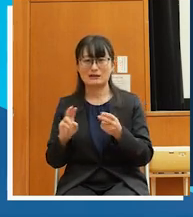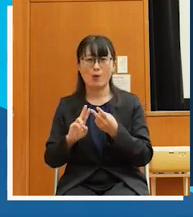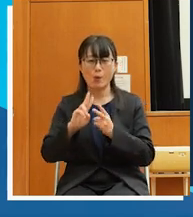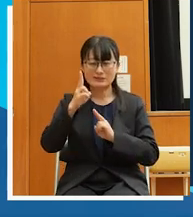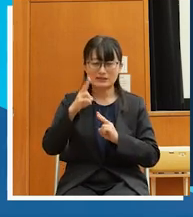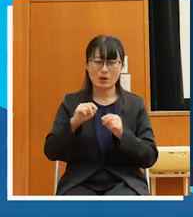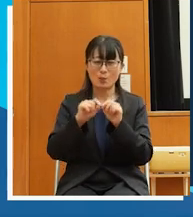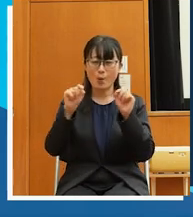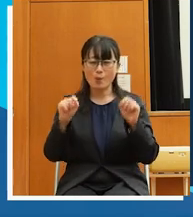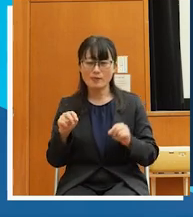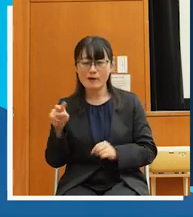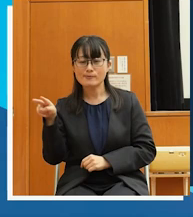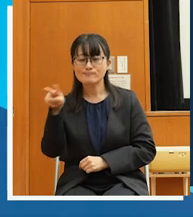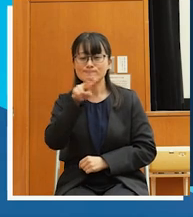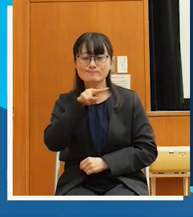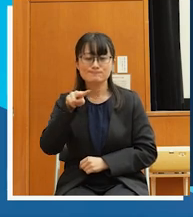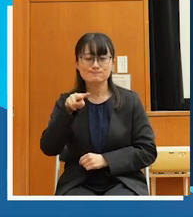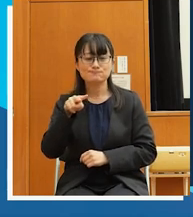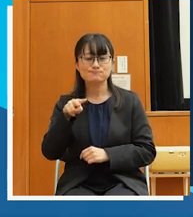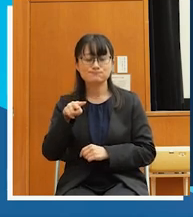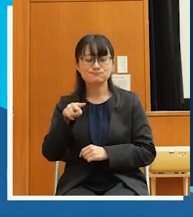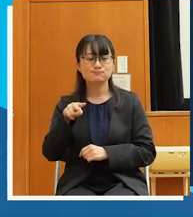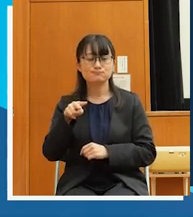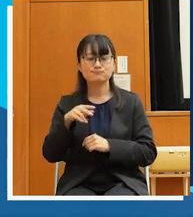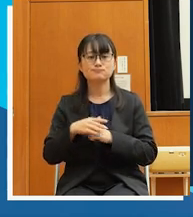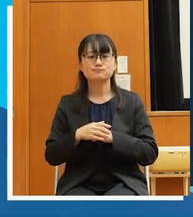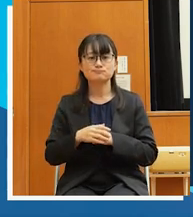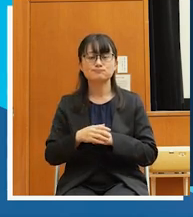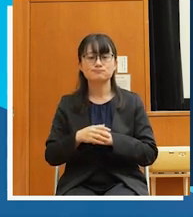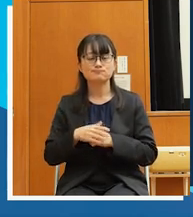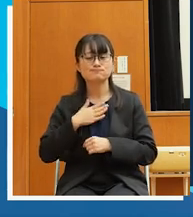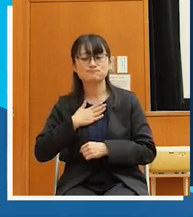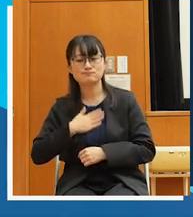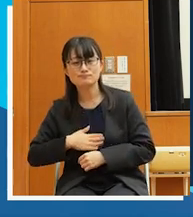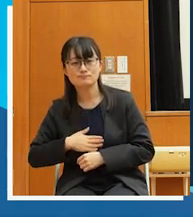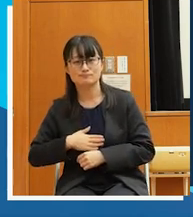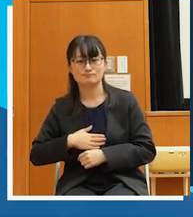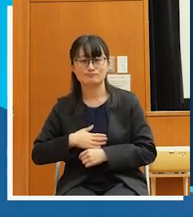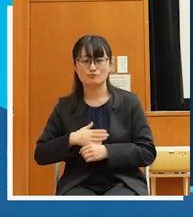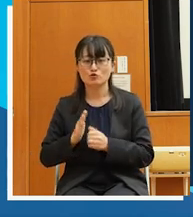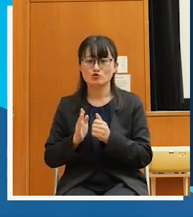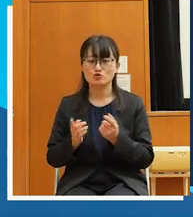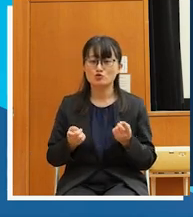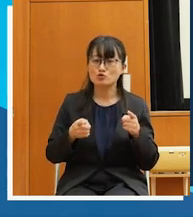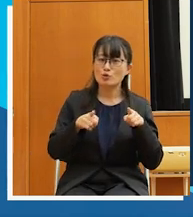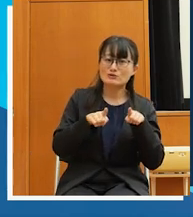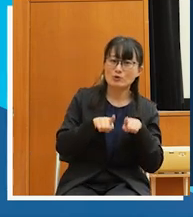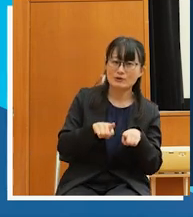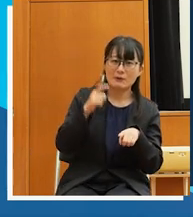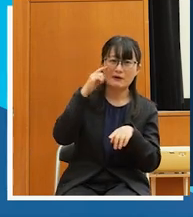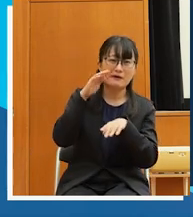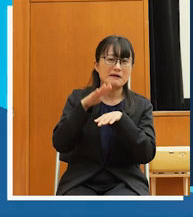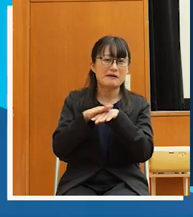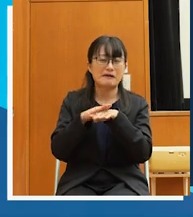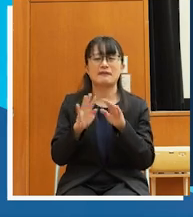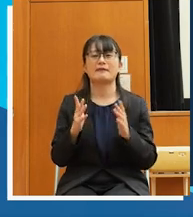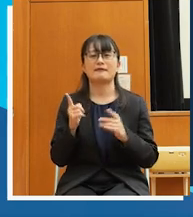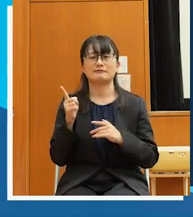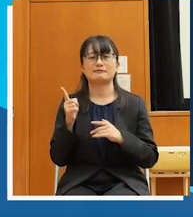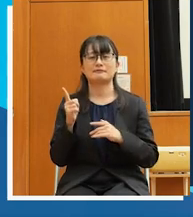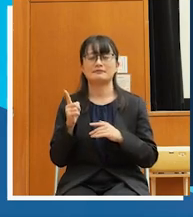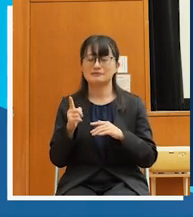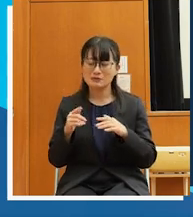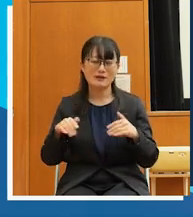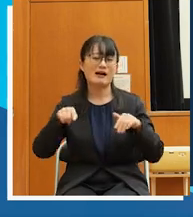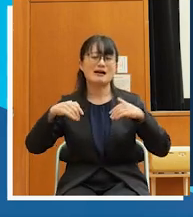にやっぱり目配りをするといったことにもってそこにやっぱり常に寄り添ったいくそういうスタンスが必要じゃないかと思います現在